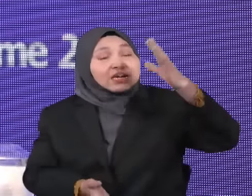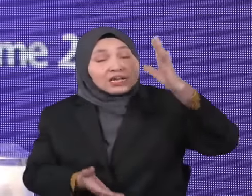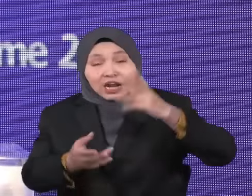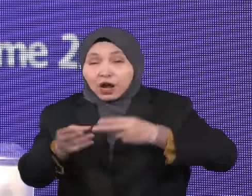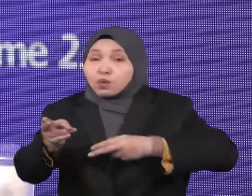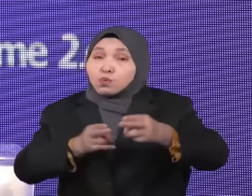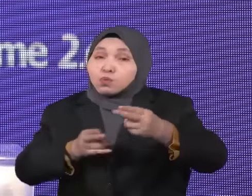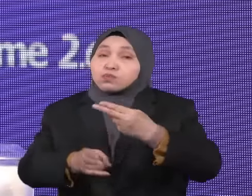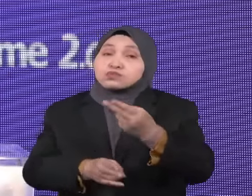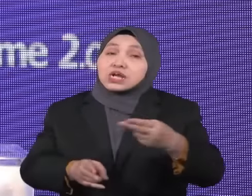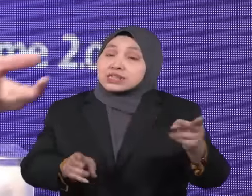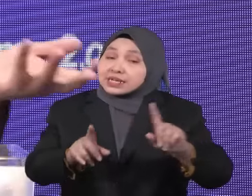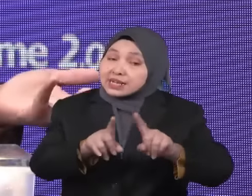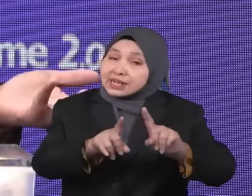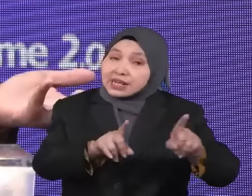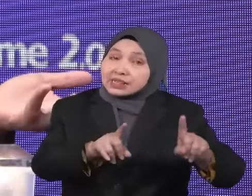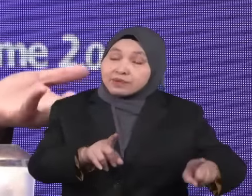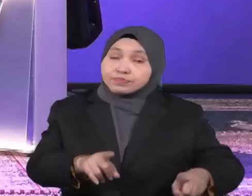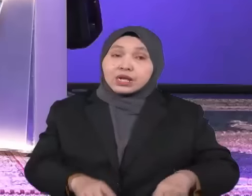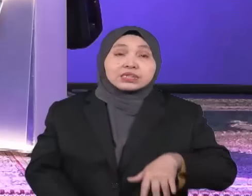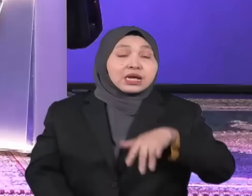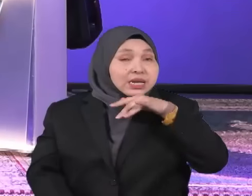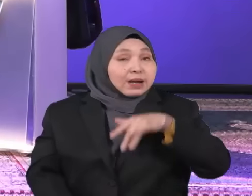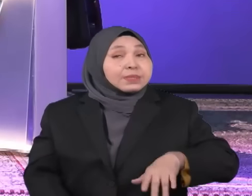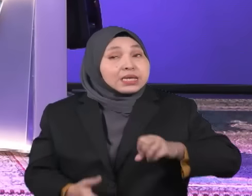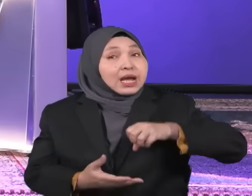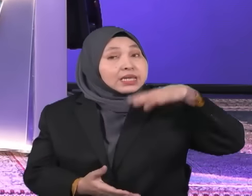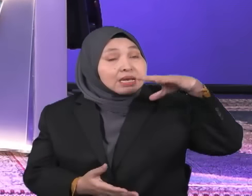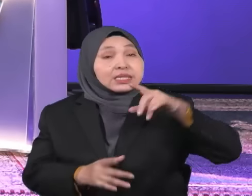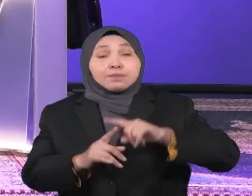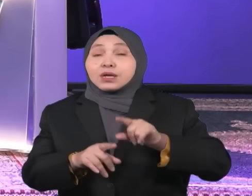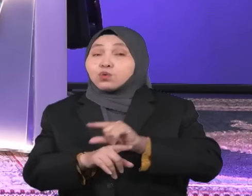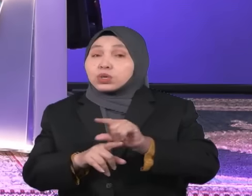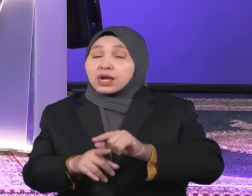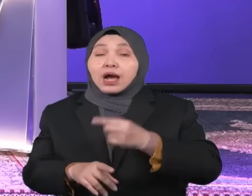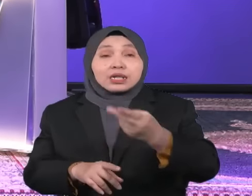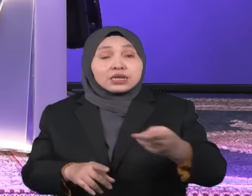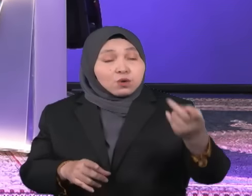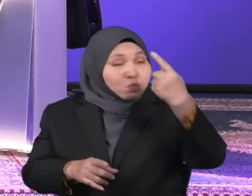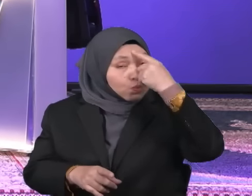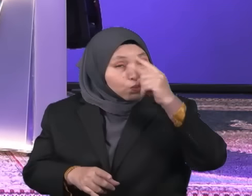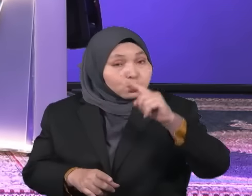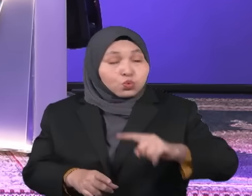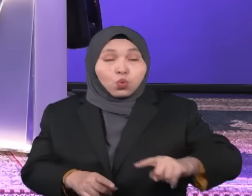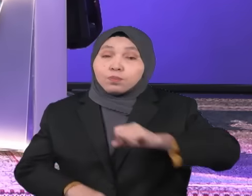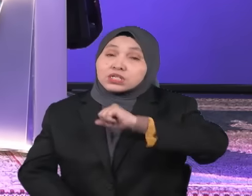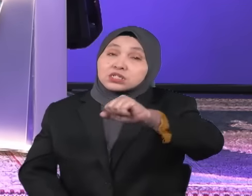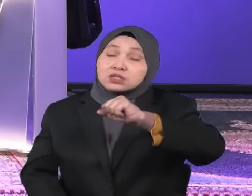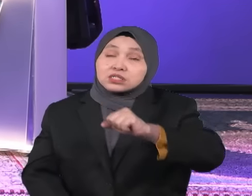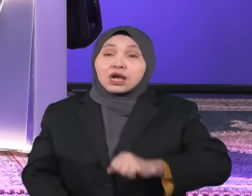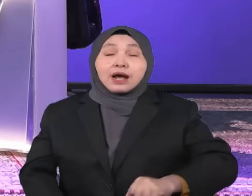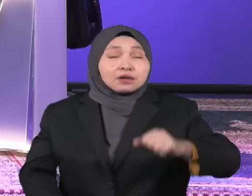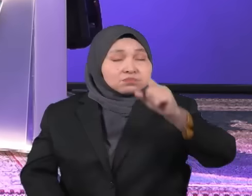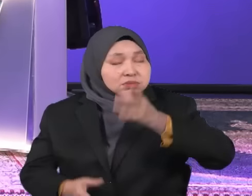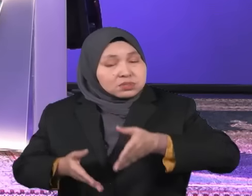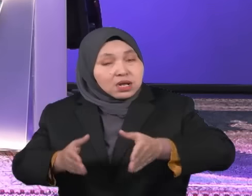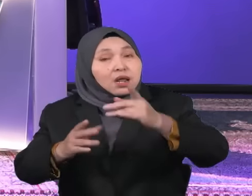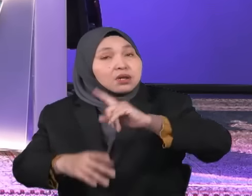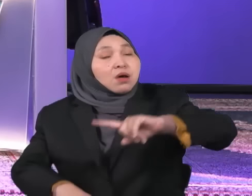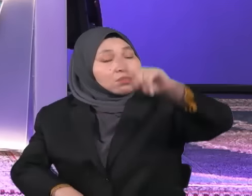uruskan harta dan sebagainya. Nabi kaya, Ustaz, ya. Tetapi digunakan hartanya itu untuk perjuangan fi sabi lillah.